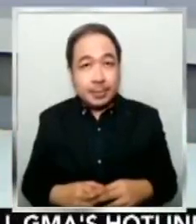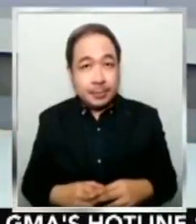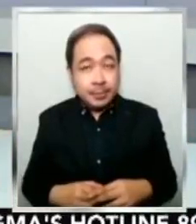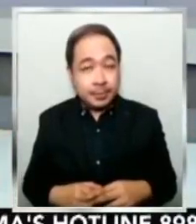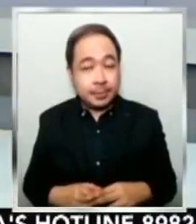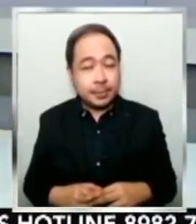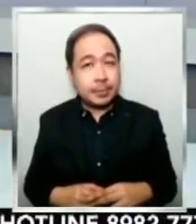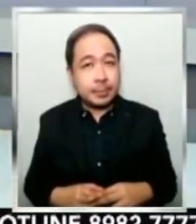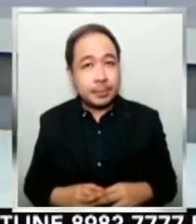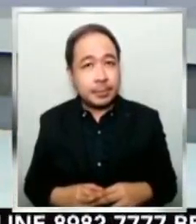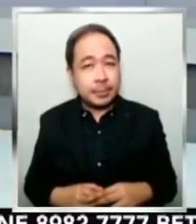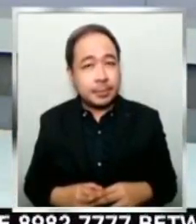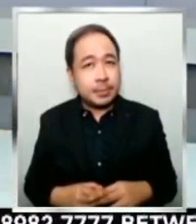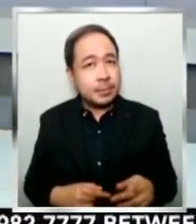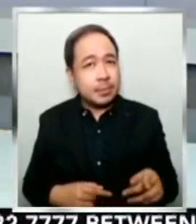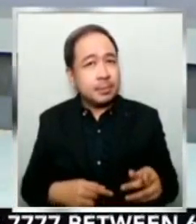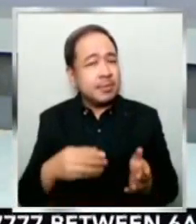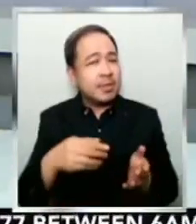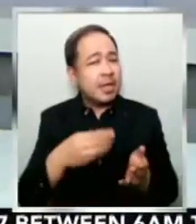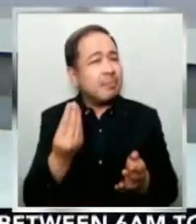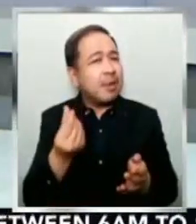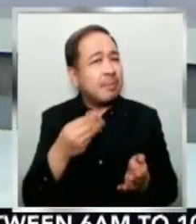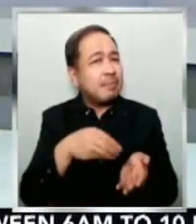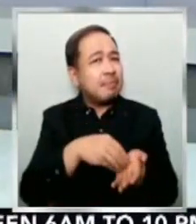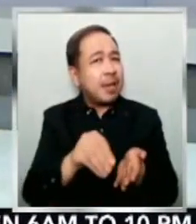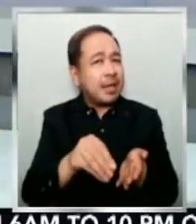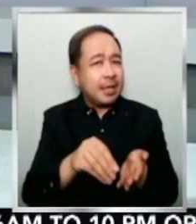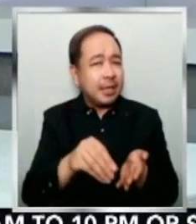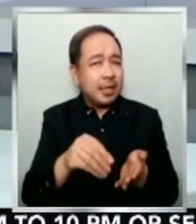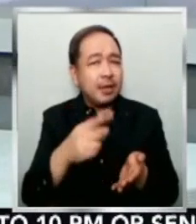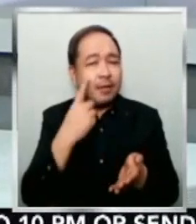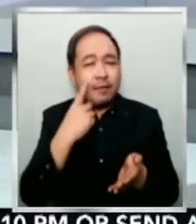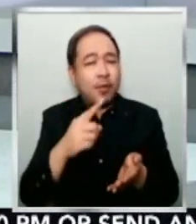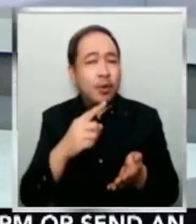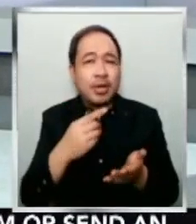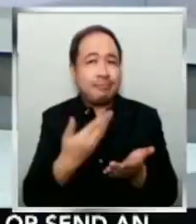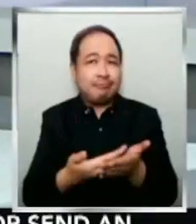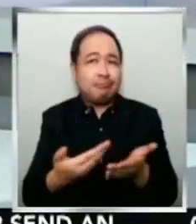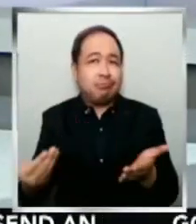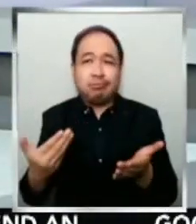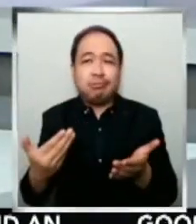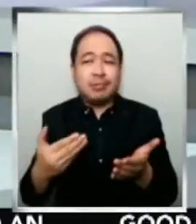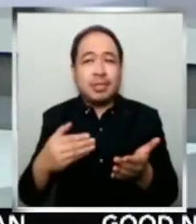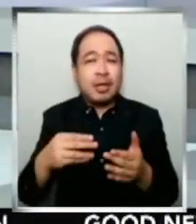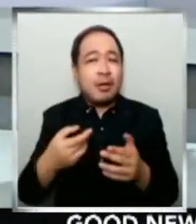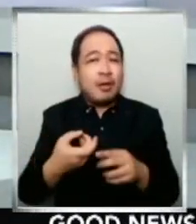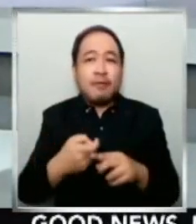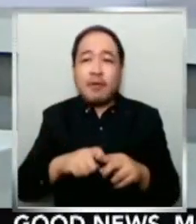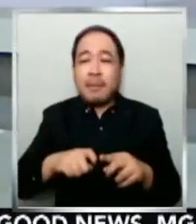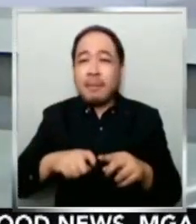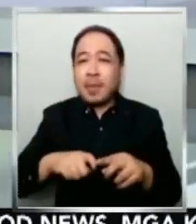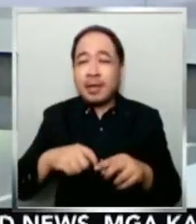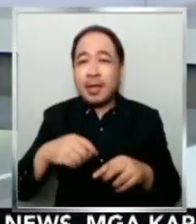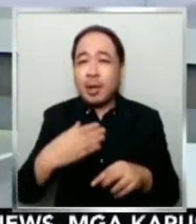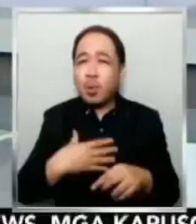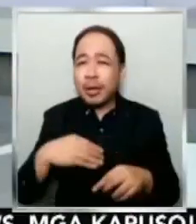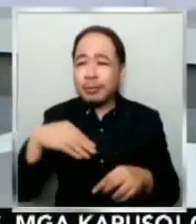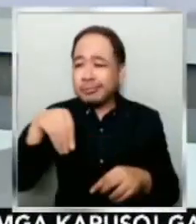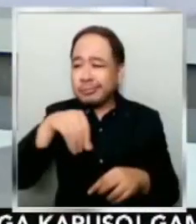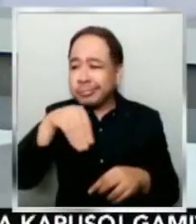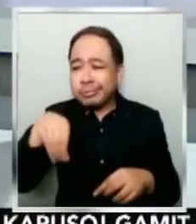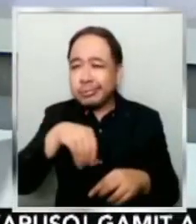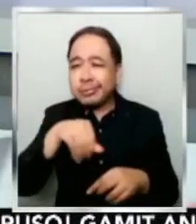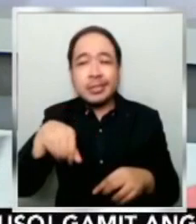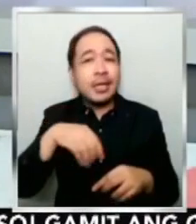Pati presyo na ilang produktong gawa sa harina at asukal, tumataas na rin. Para hindi malugi, ay gumagawa na ng paraan ang